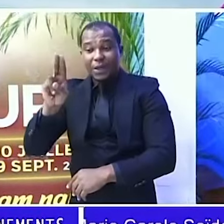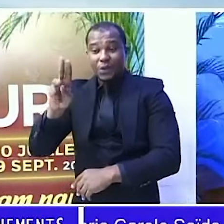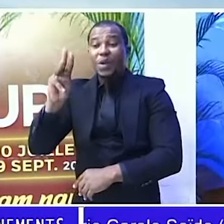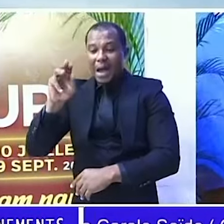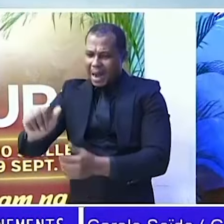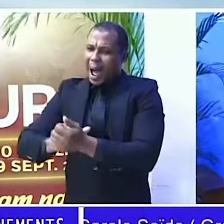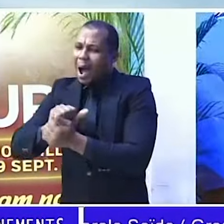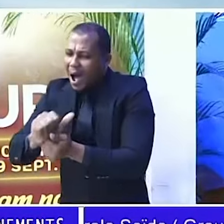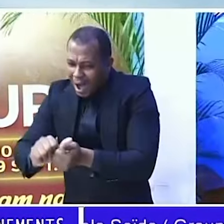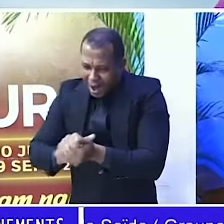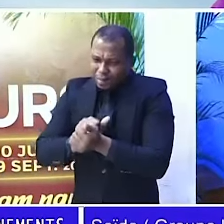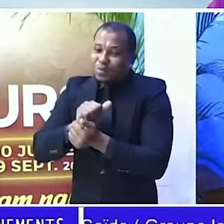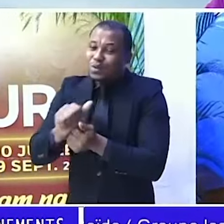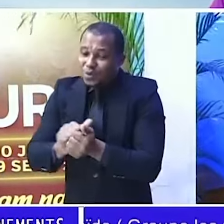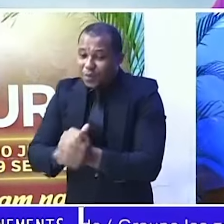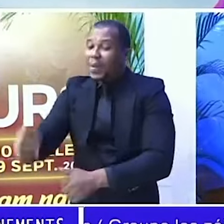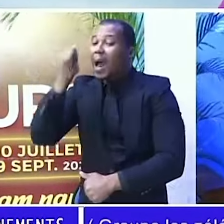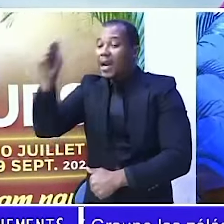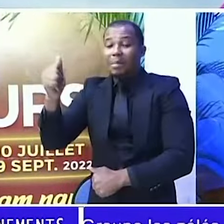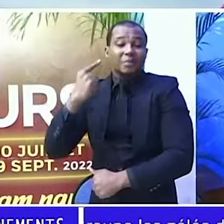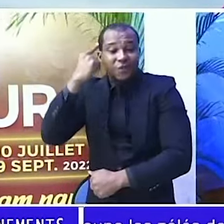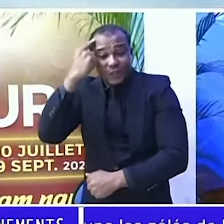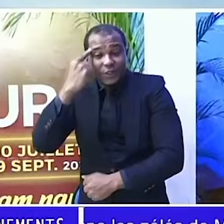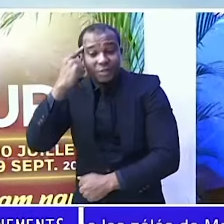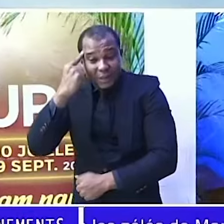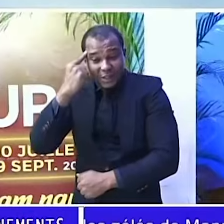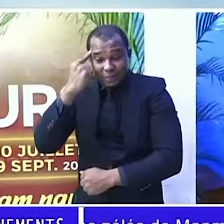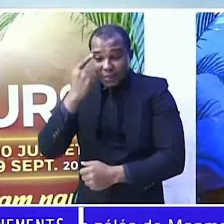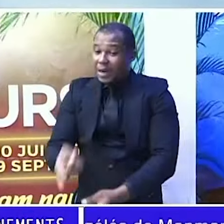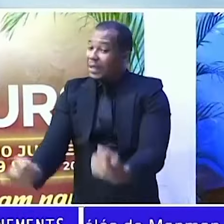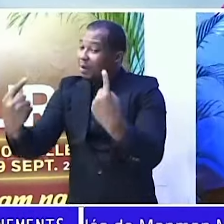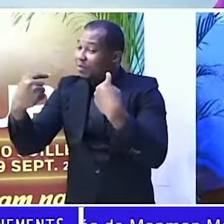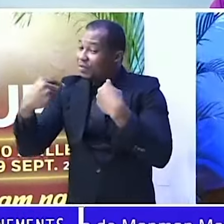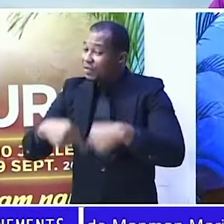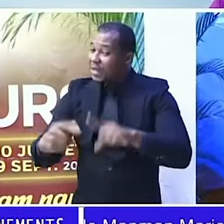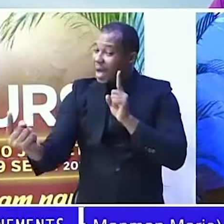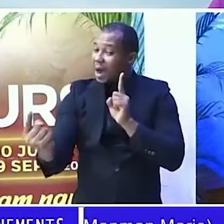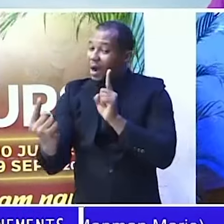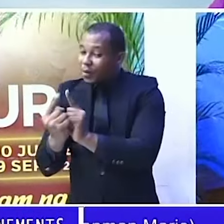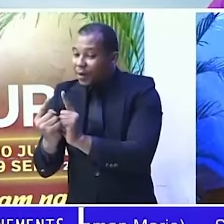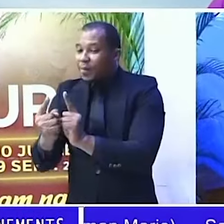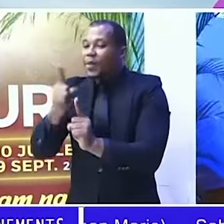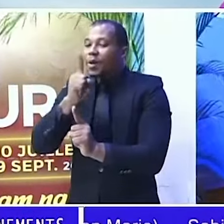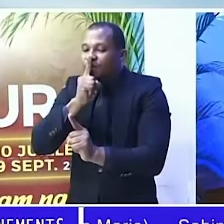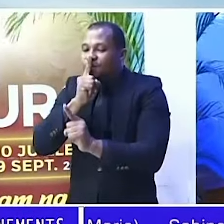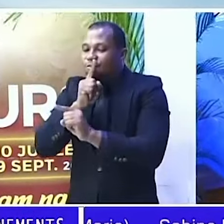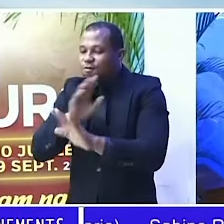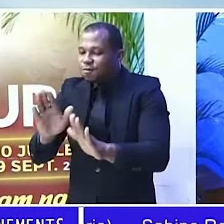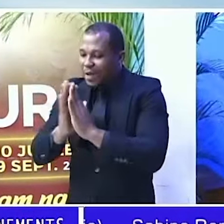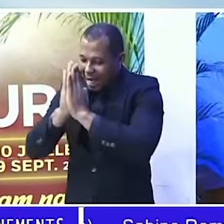souffri. Moi-même, moi, pensais que, moi, t'as vini pour que, dans le silence, me la prière pour